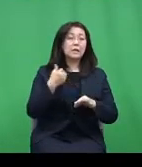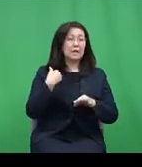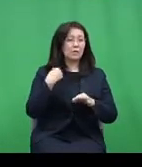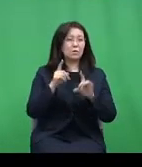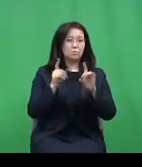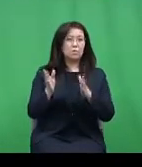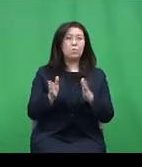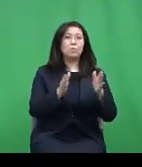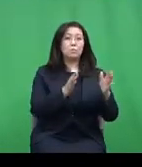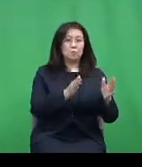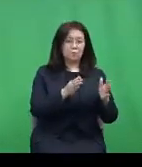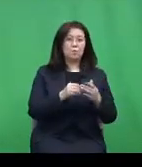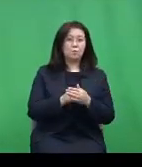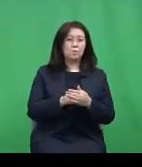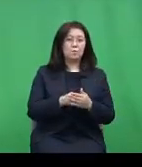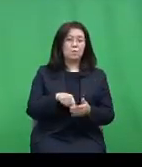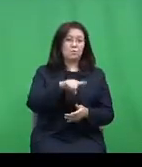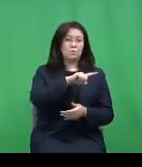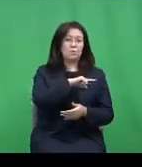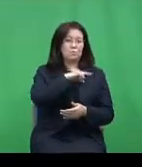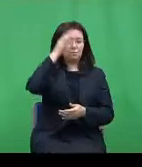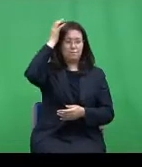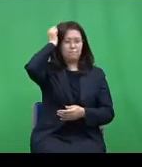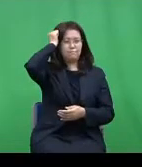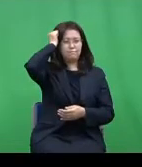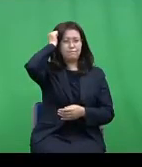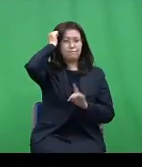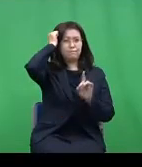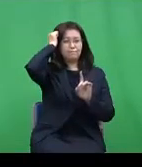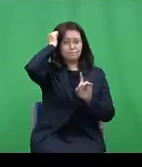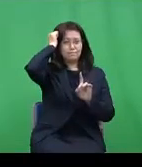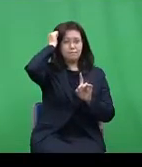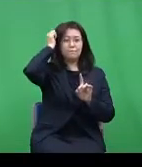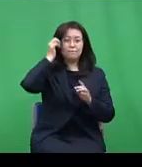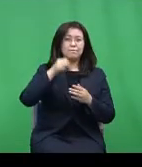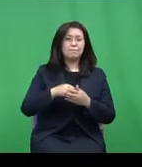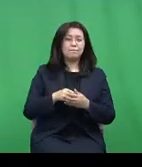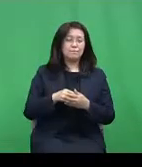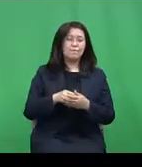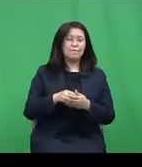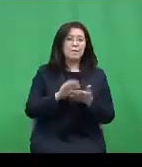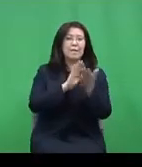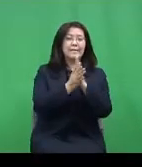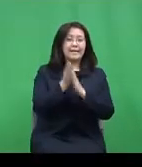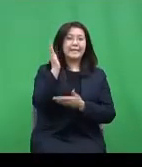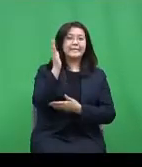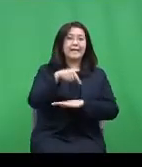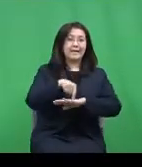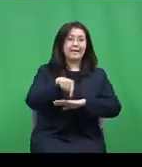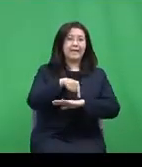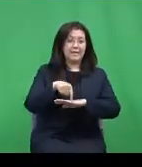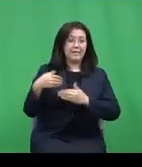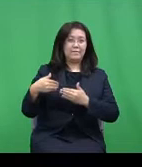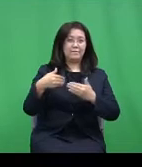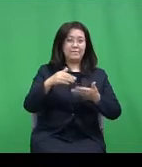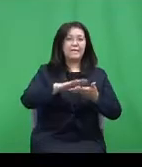まあ、私だからとかそういうことはともかくとして、大変印象に残っておりますのはですね、やっぱり